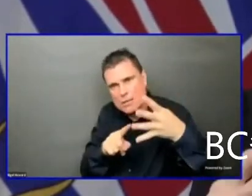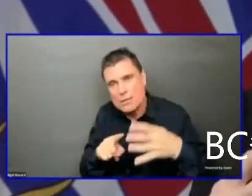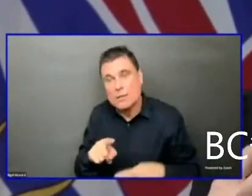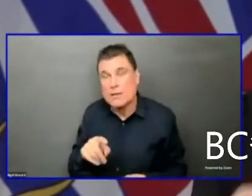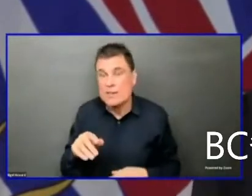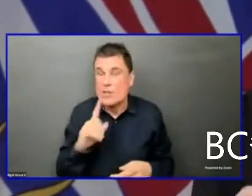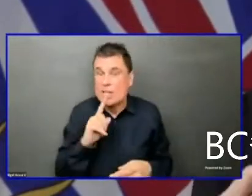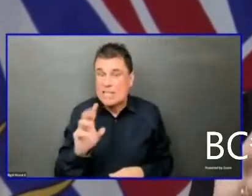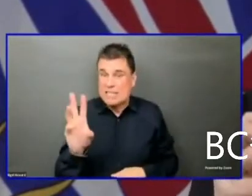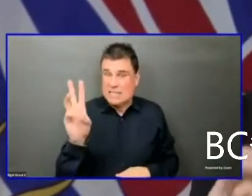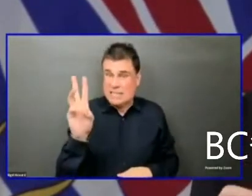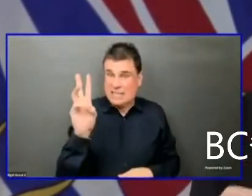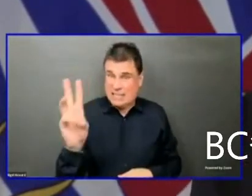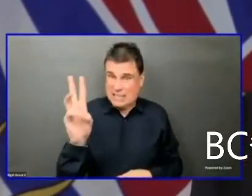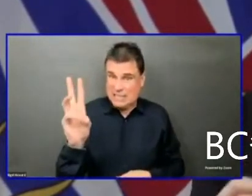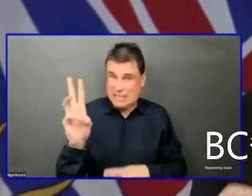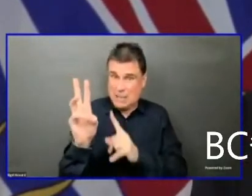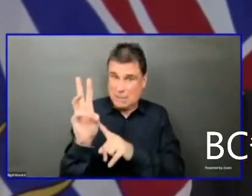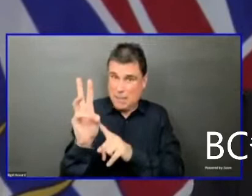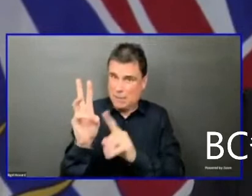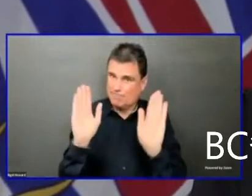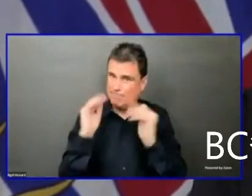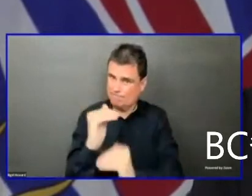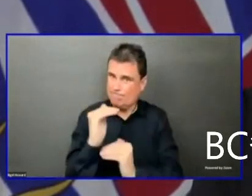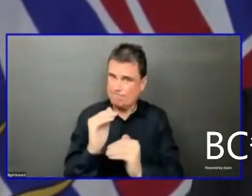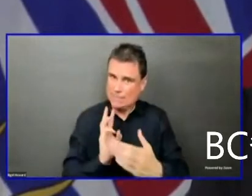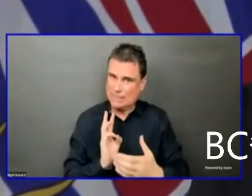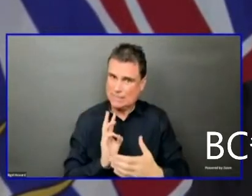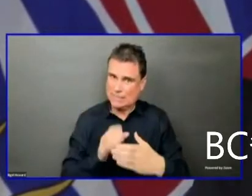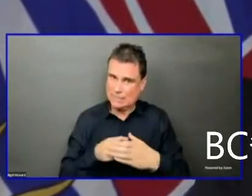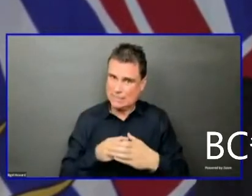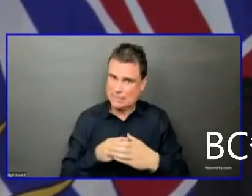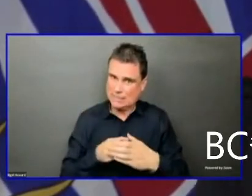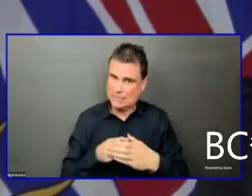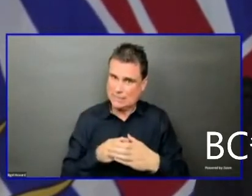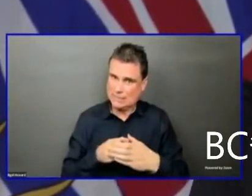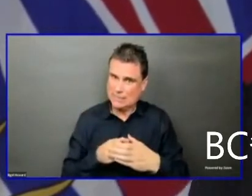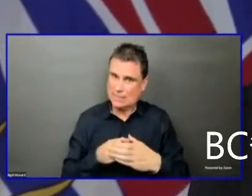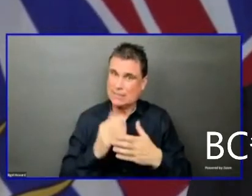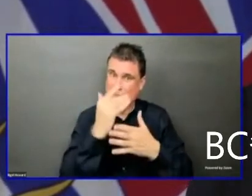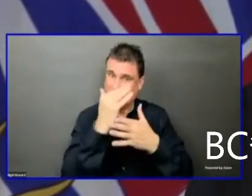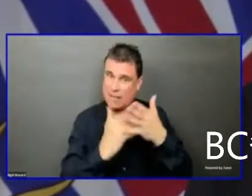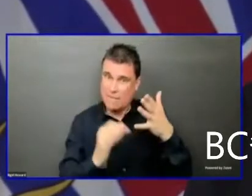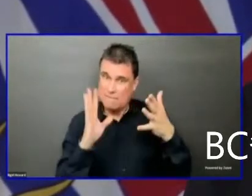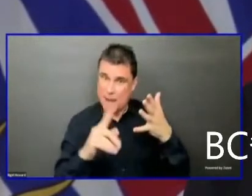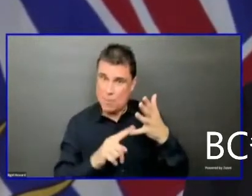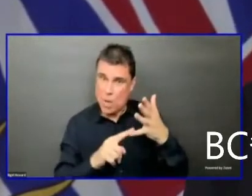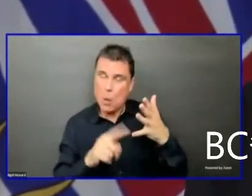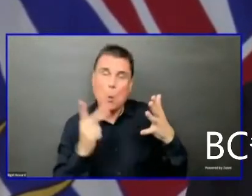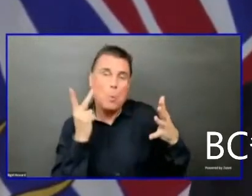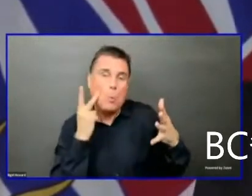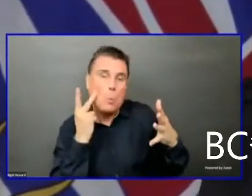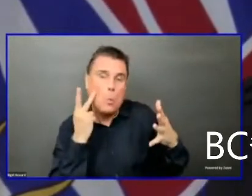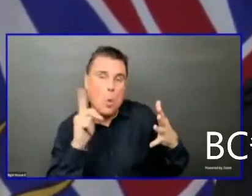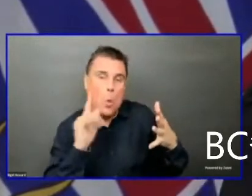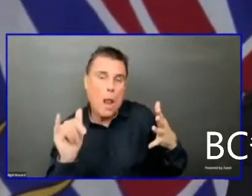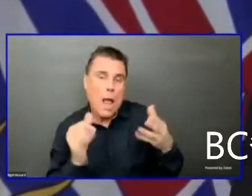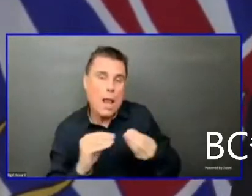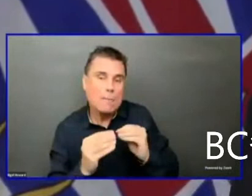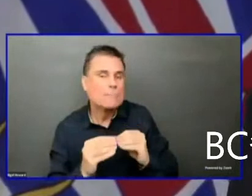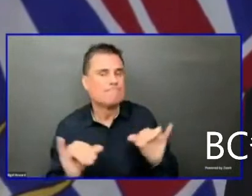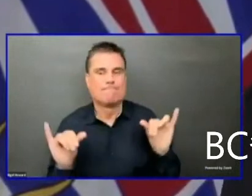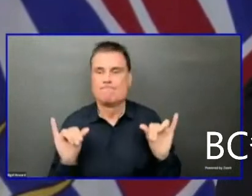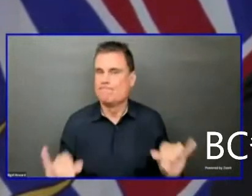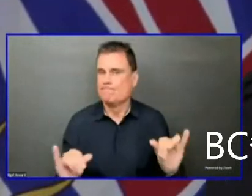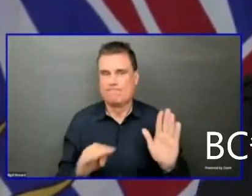family, 啊 or a 如果 close 是 single group of friends. 那么如果是要 Staying 见 small, 长 staying 者 local 或者 right 是 now 见 for 子 the 女啊 next